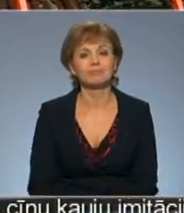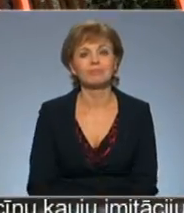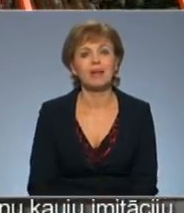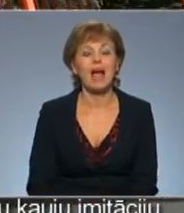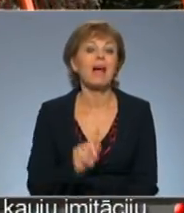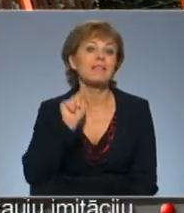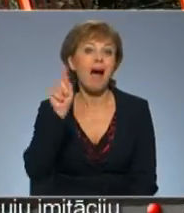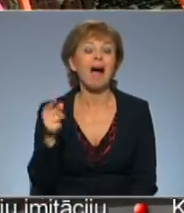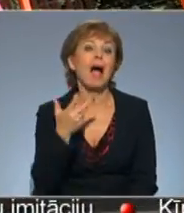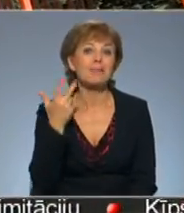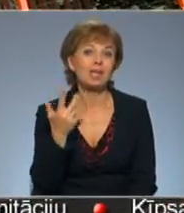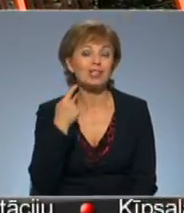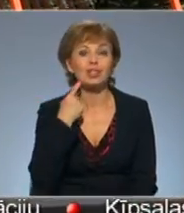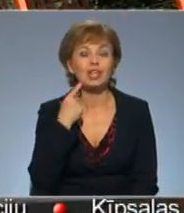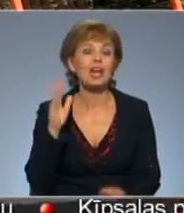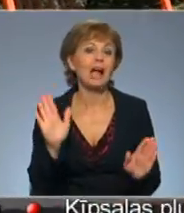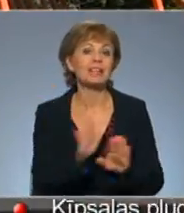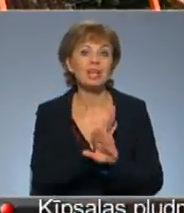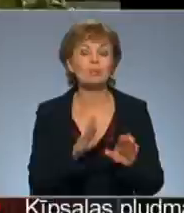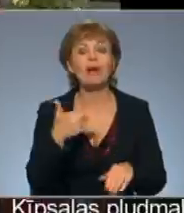Jo nākam trešdien Rīgu dimdinās